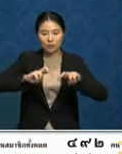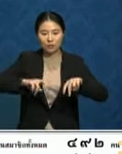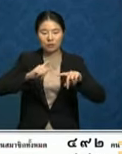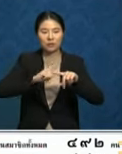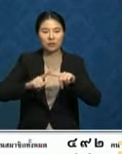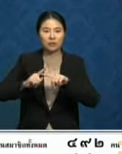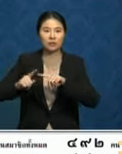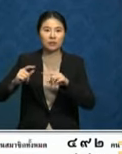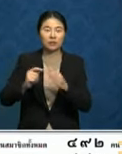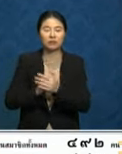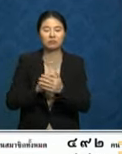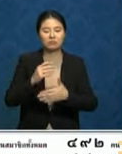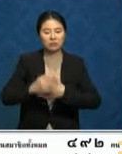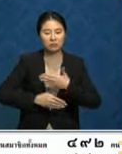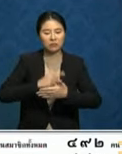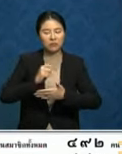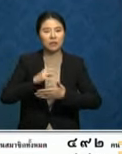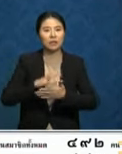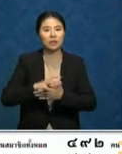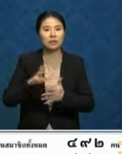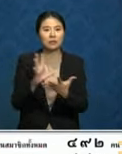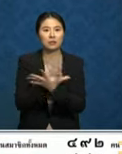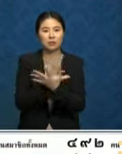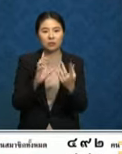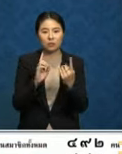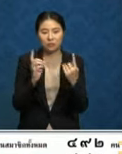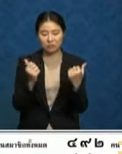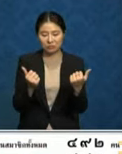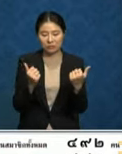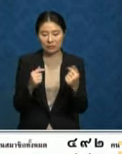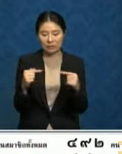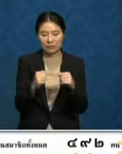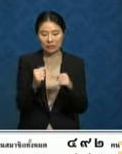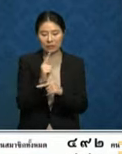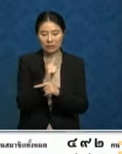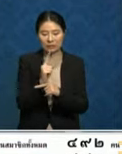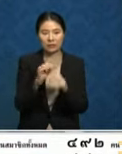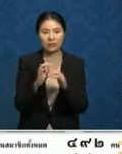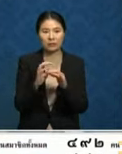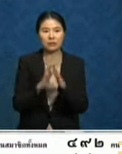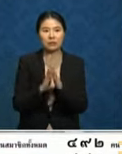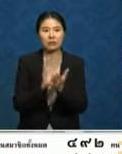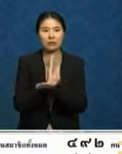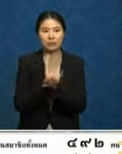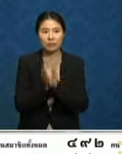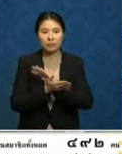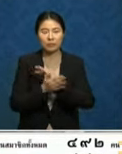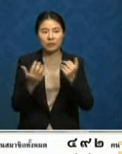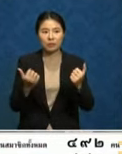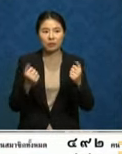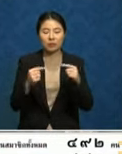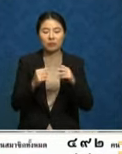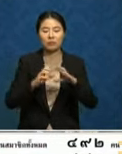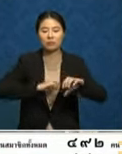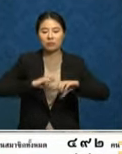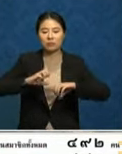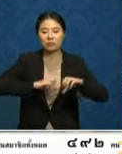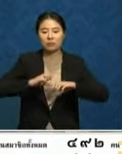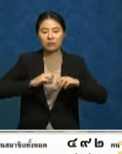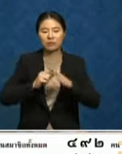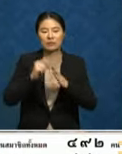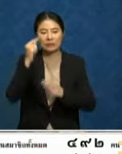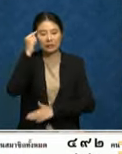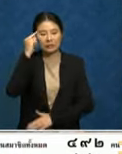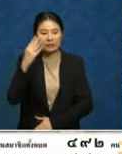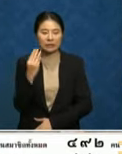สอดคล้องกับตลาดและสังคมในปัจจุบันอย่างไรก็ตามนะครับการเปลี่ยนแปลงในครั้งนี้เนี่ยต้องดำเนินการด้วยความรอบ